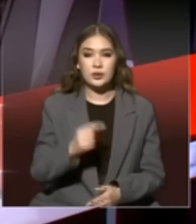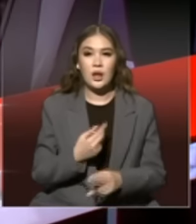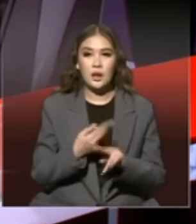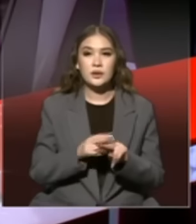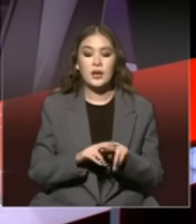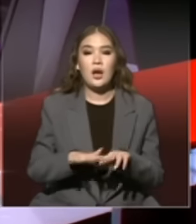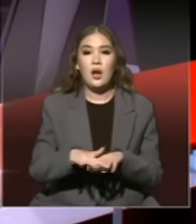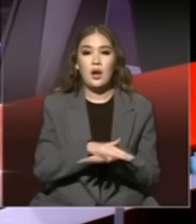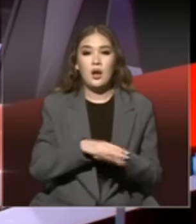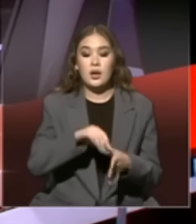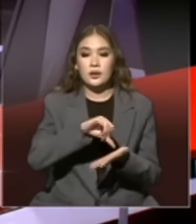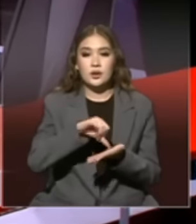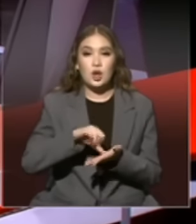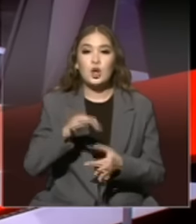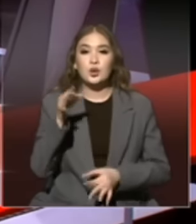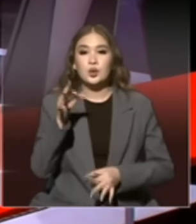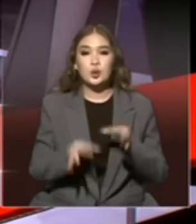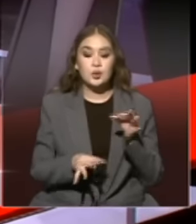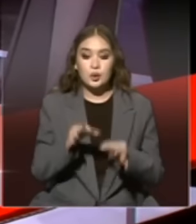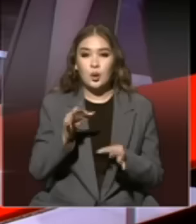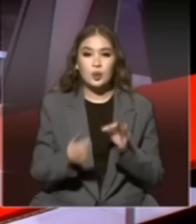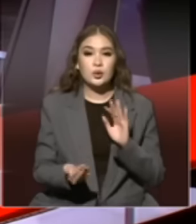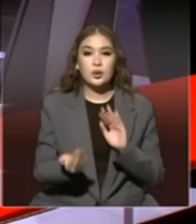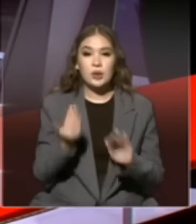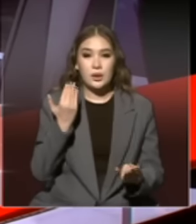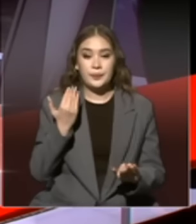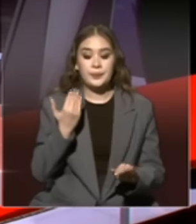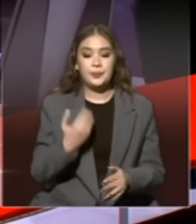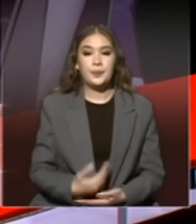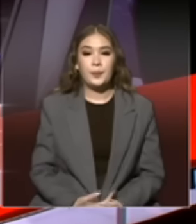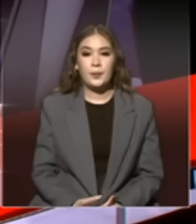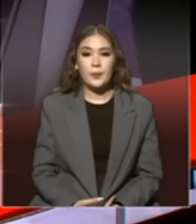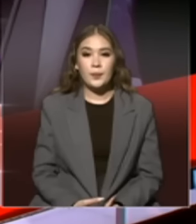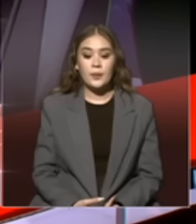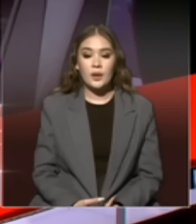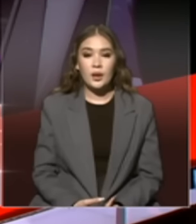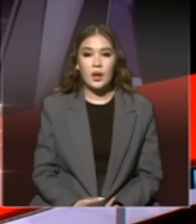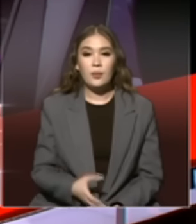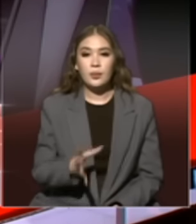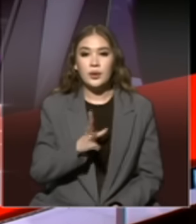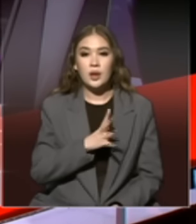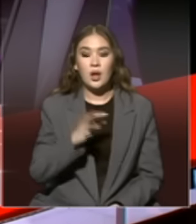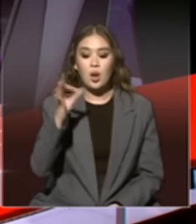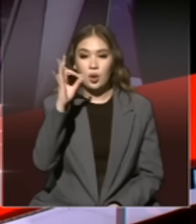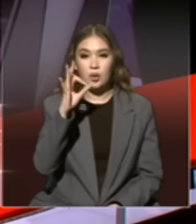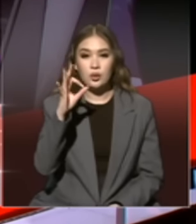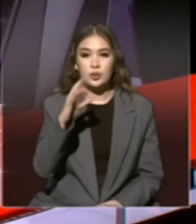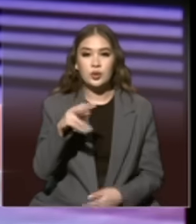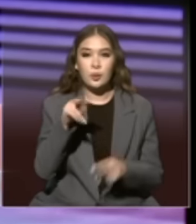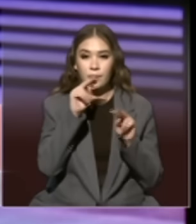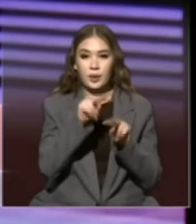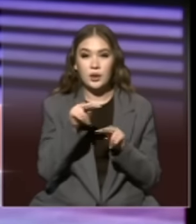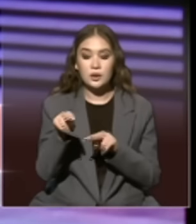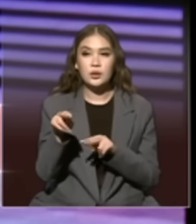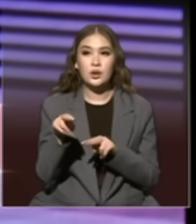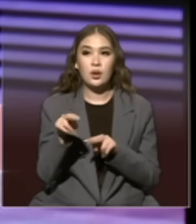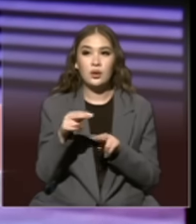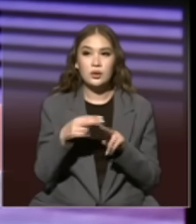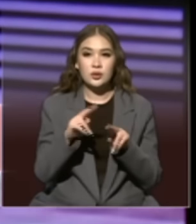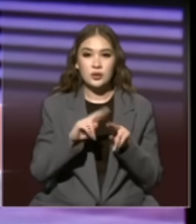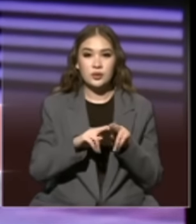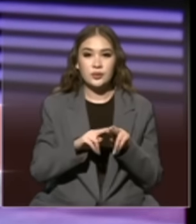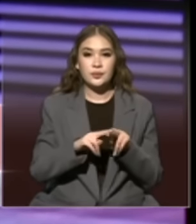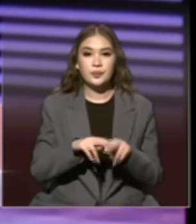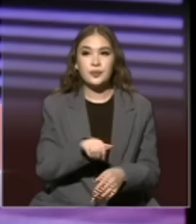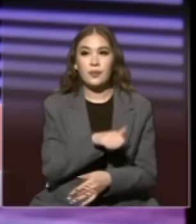қатысуы сот жүйесіне қойылатын бір қоғамдық бақылау тетігі деп айтуымыз болады. Алқабилердің өз